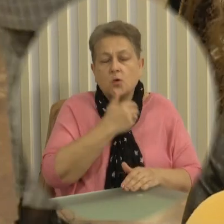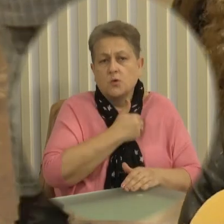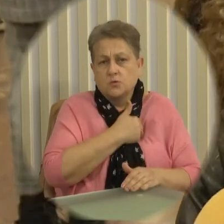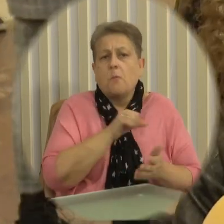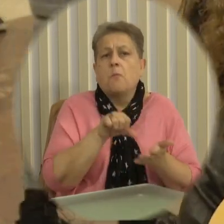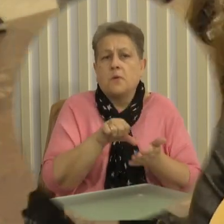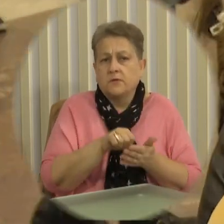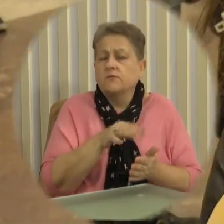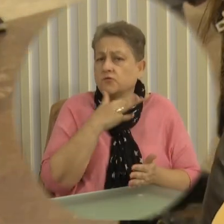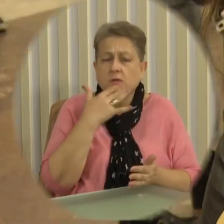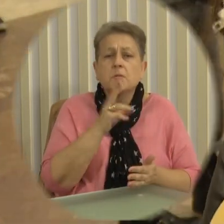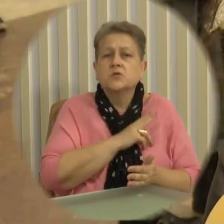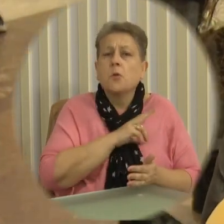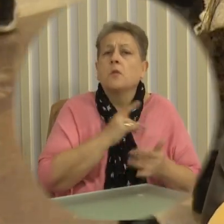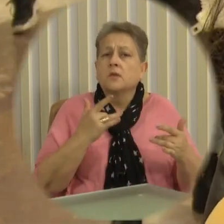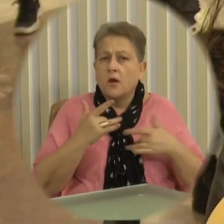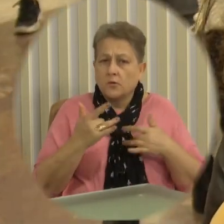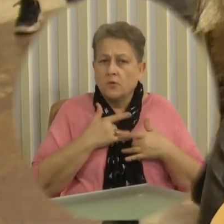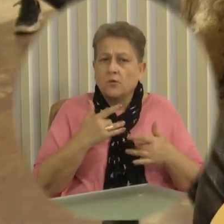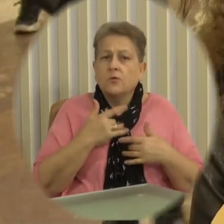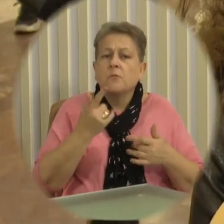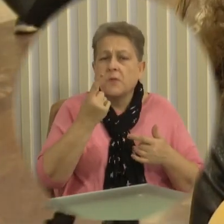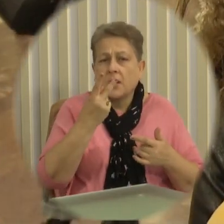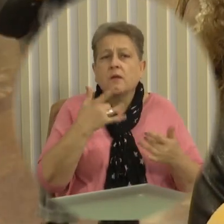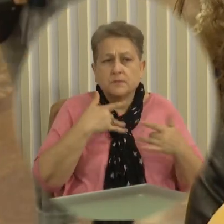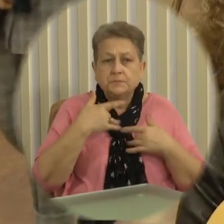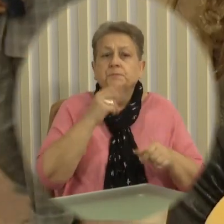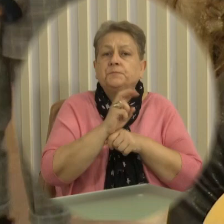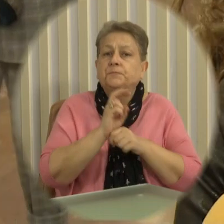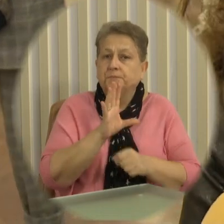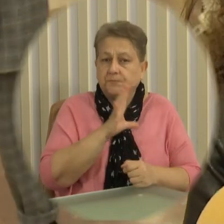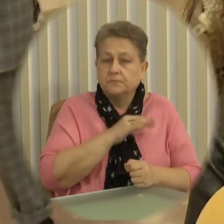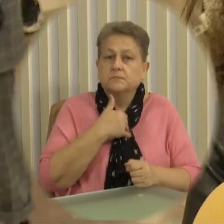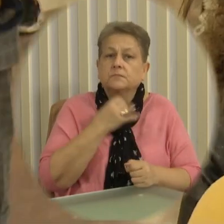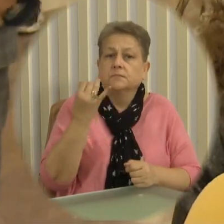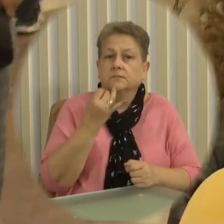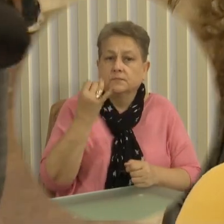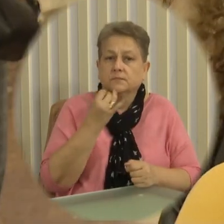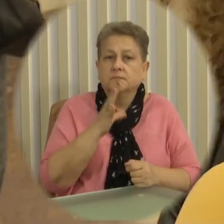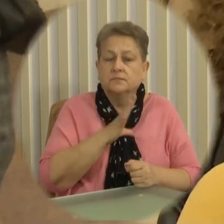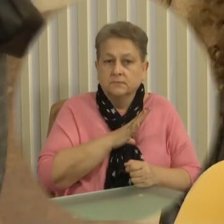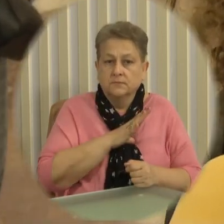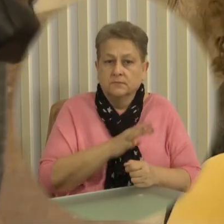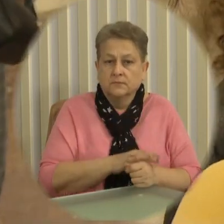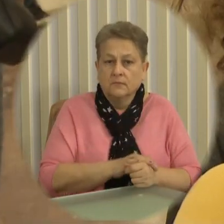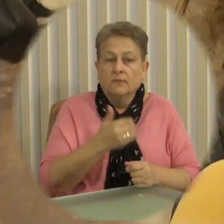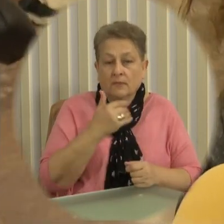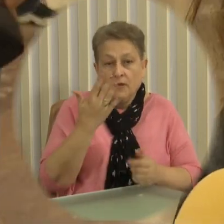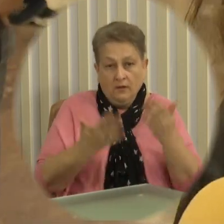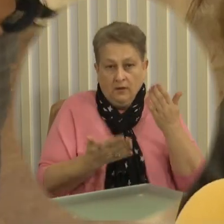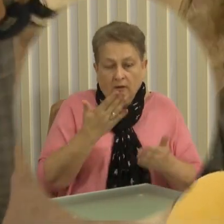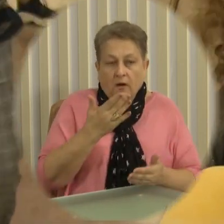ցանկացել եմ մասնակցել, որովհետև շատ եմ սիրում թատրոնը, եղել եմ մի քանի ներկայացումների, մեծ հետաքրքրություն առաջացել ու